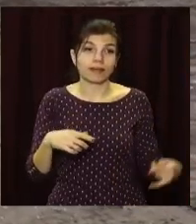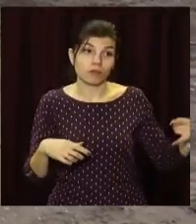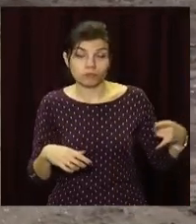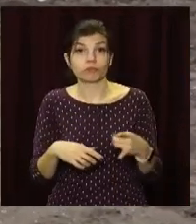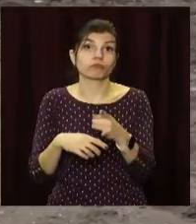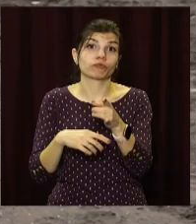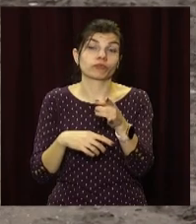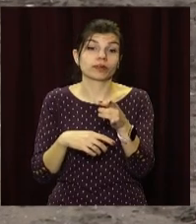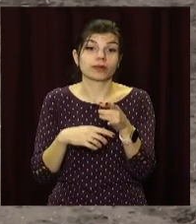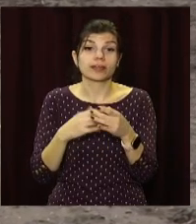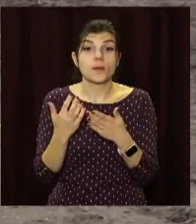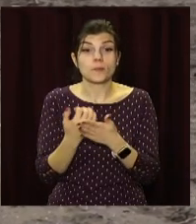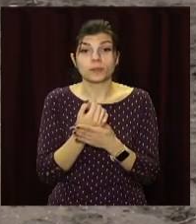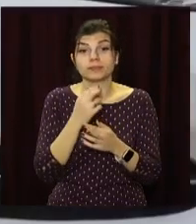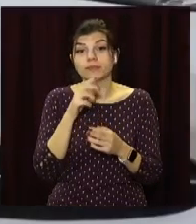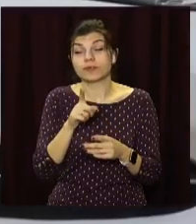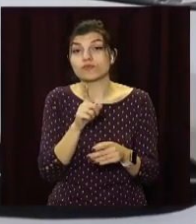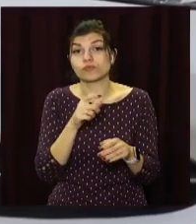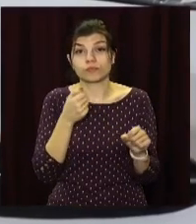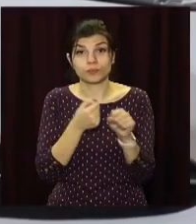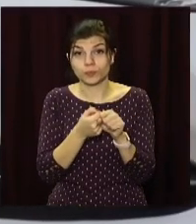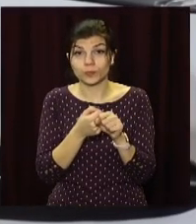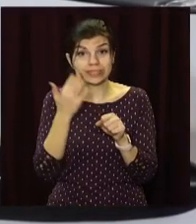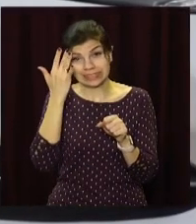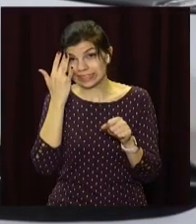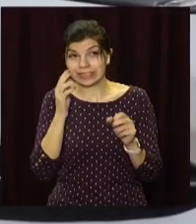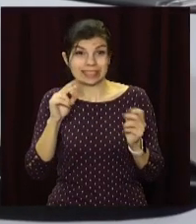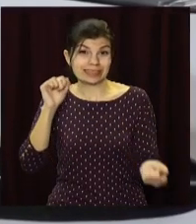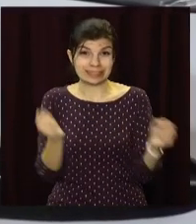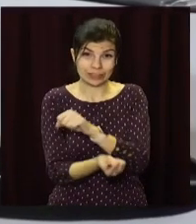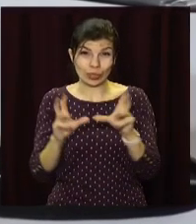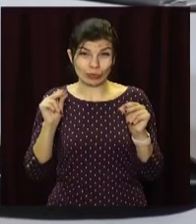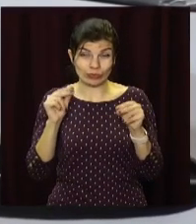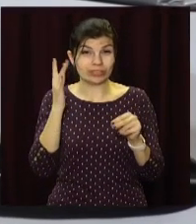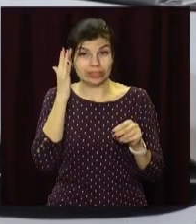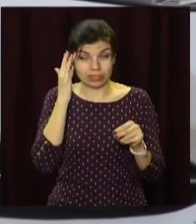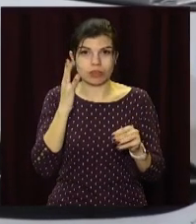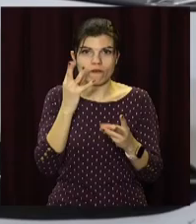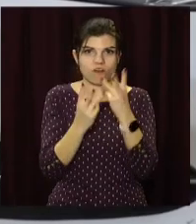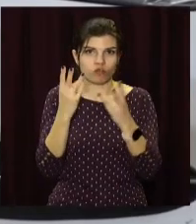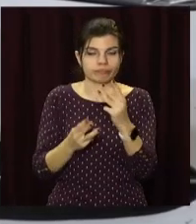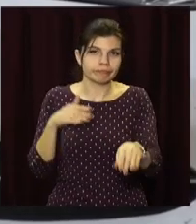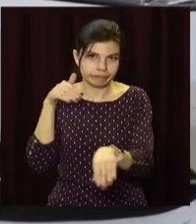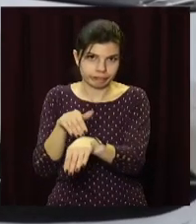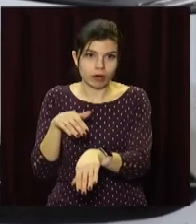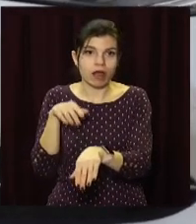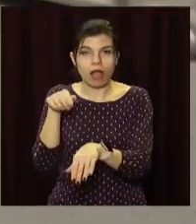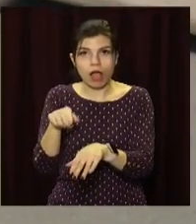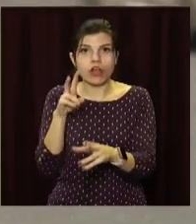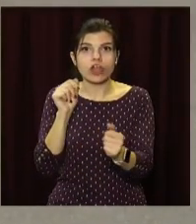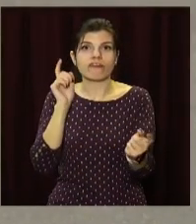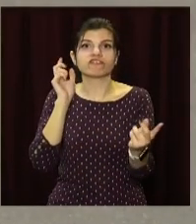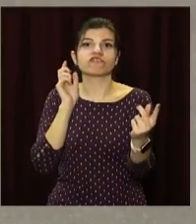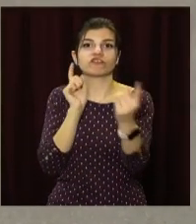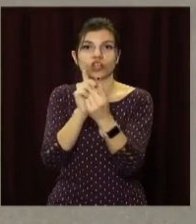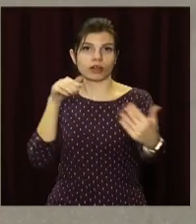з вулиці Пресової. Щоб уникнути зіткнення, водій «Мерседес» вивернув кермо і врізався в «Фольксваген», який рухався назустріч.